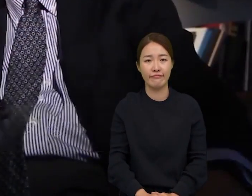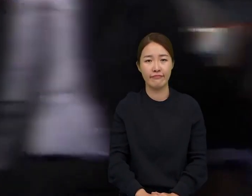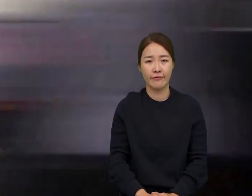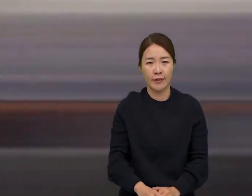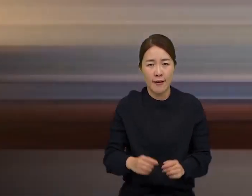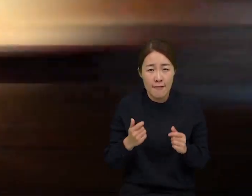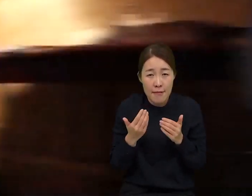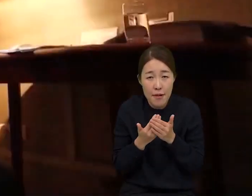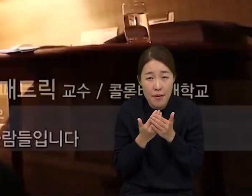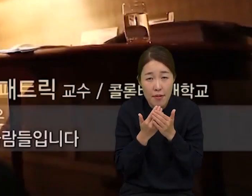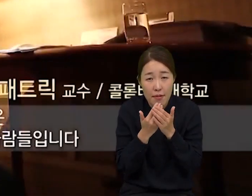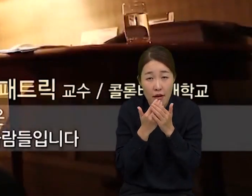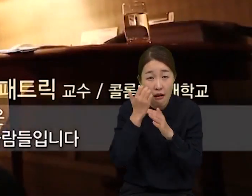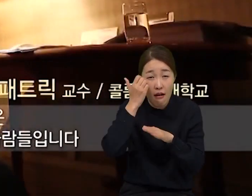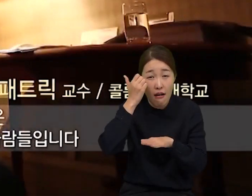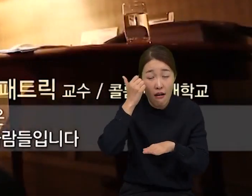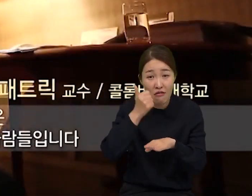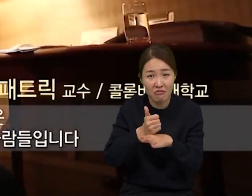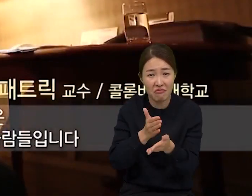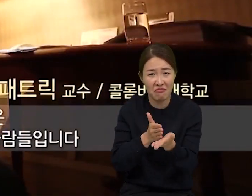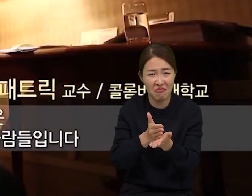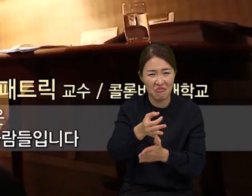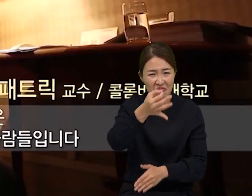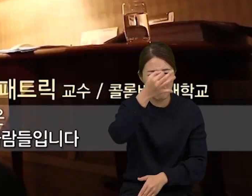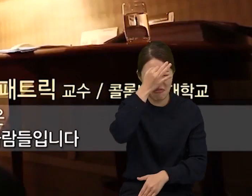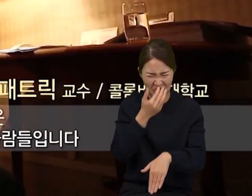with the best. In some sense,